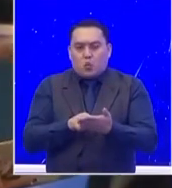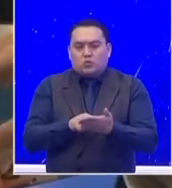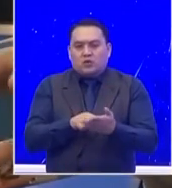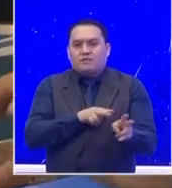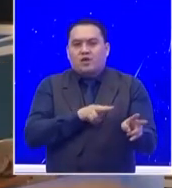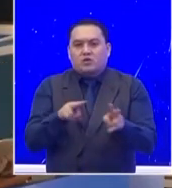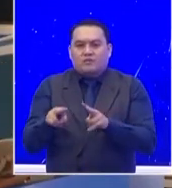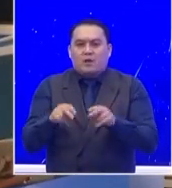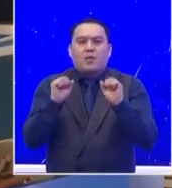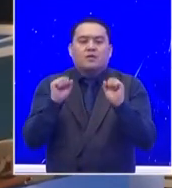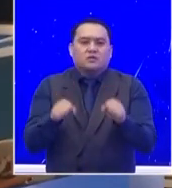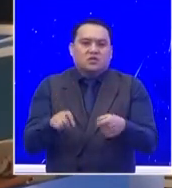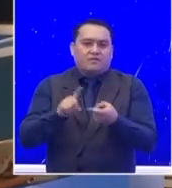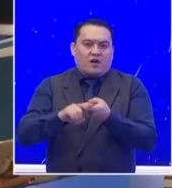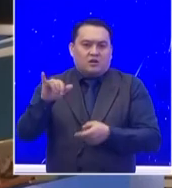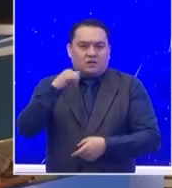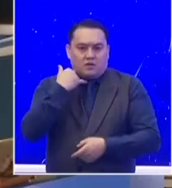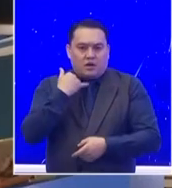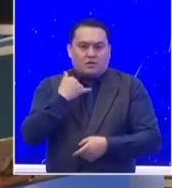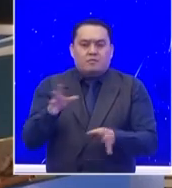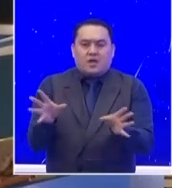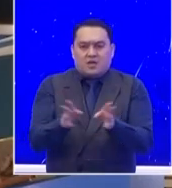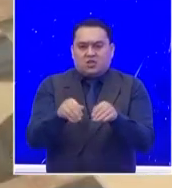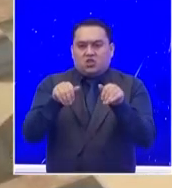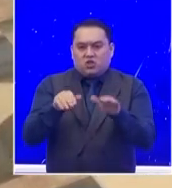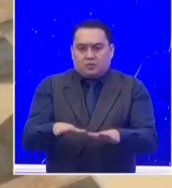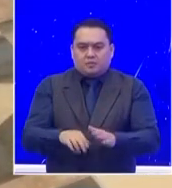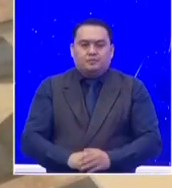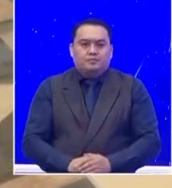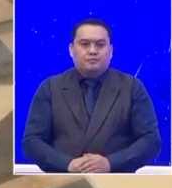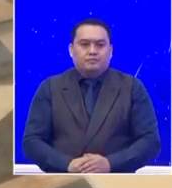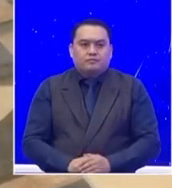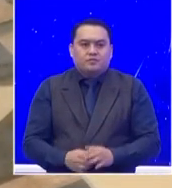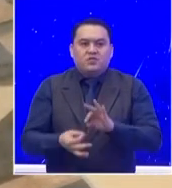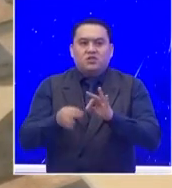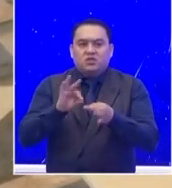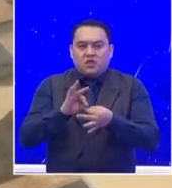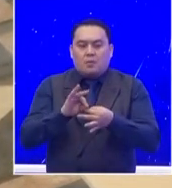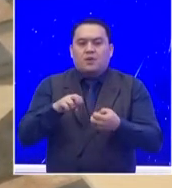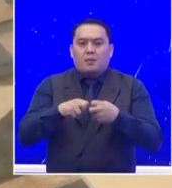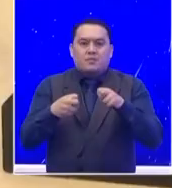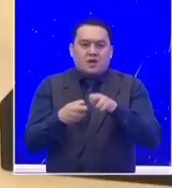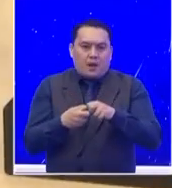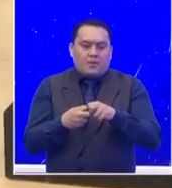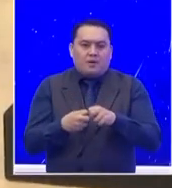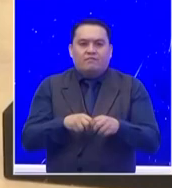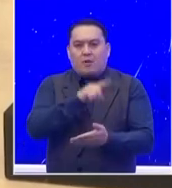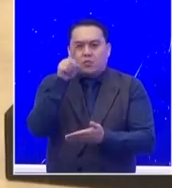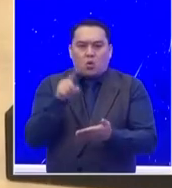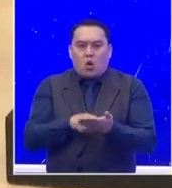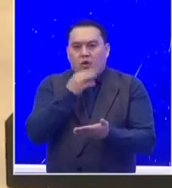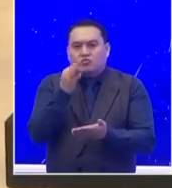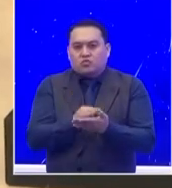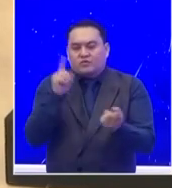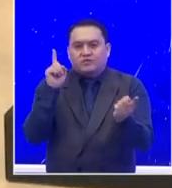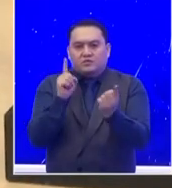По мере возможности свяжемся с каждым и вместе решим. Также для детального разбора проблем и вопросов прямо во время отчетной